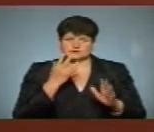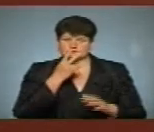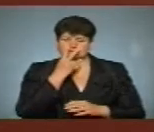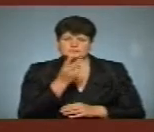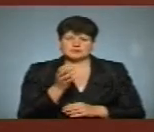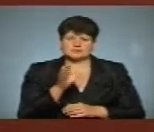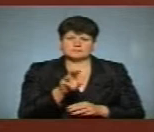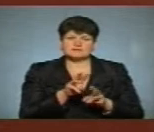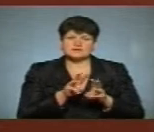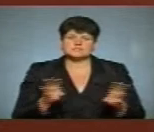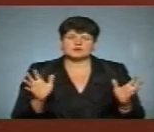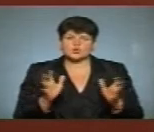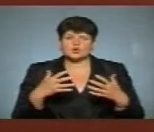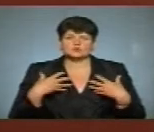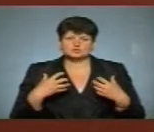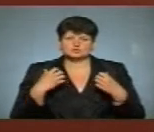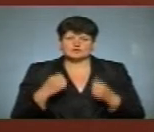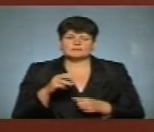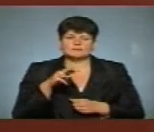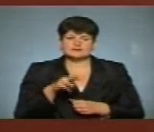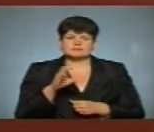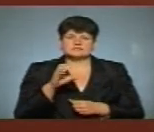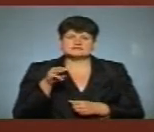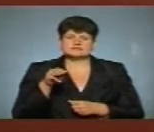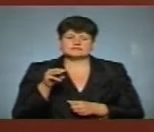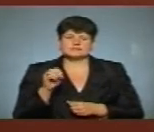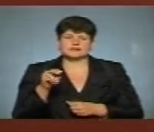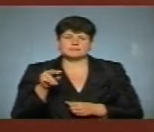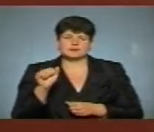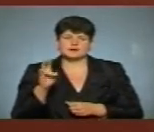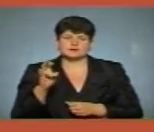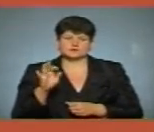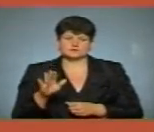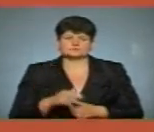коментар міністра охорони здоров'я Максима Степанова, потім розпочнемо розмову.